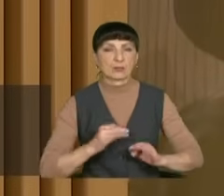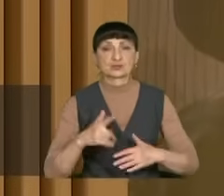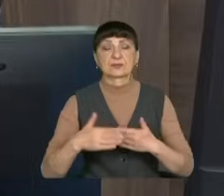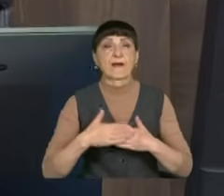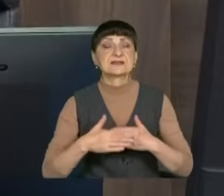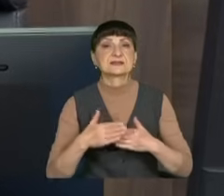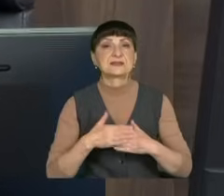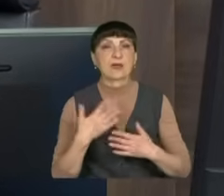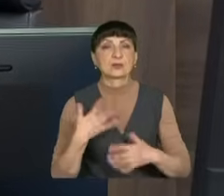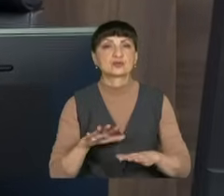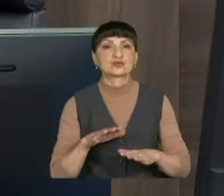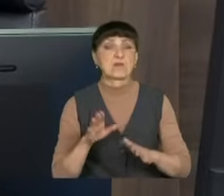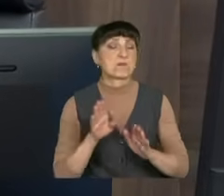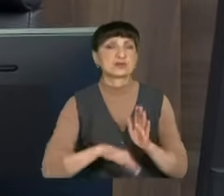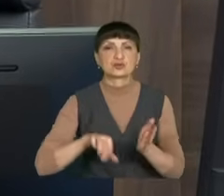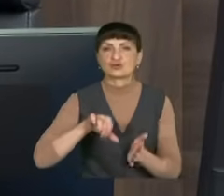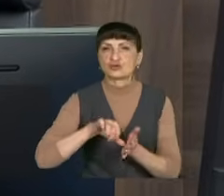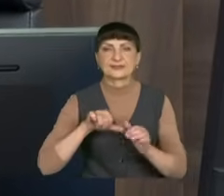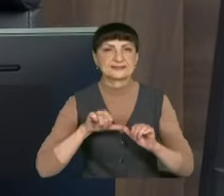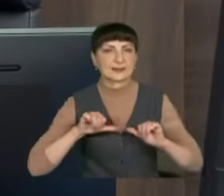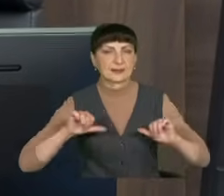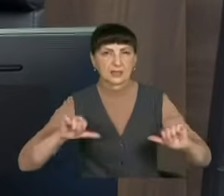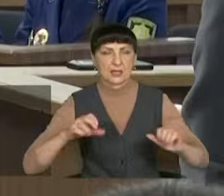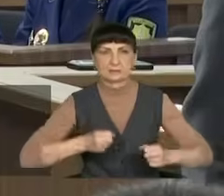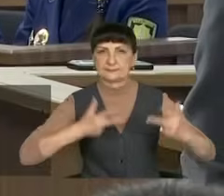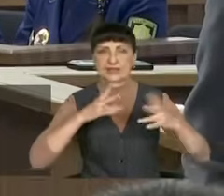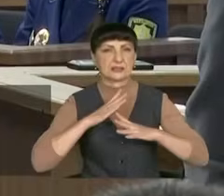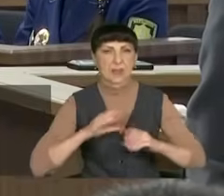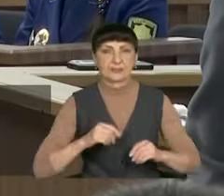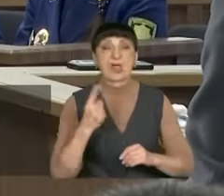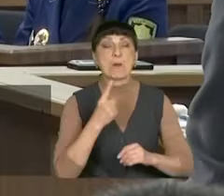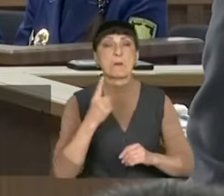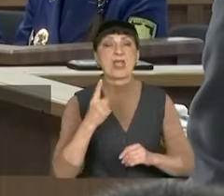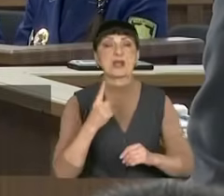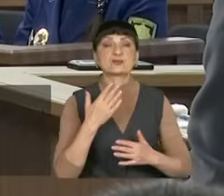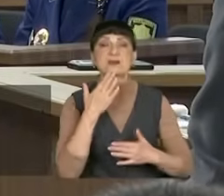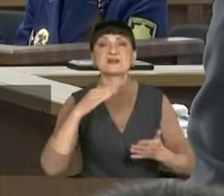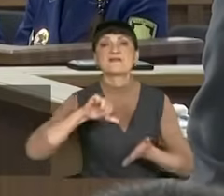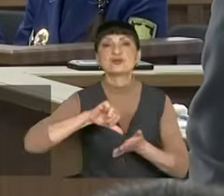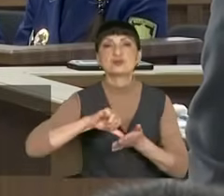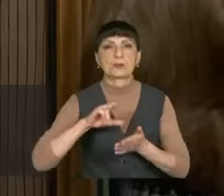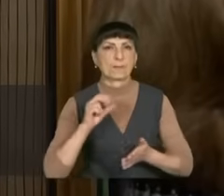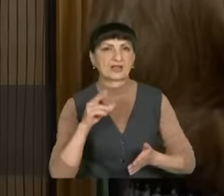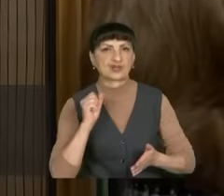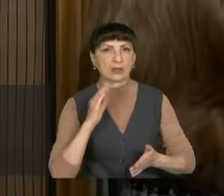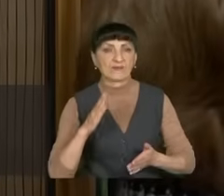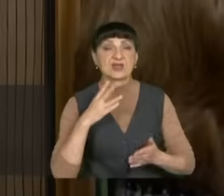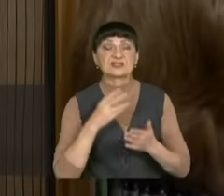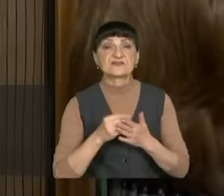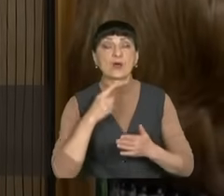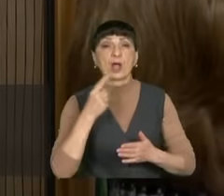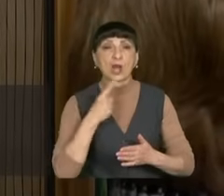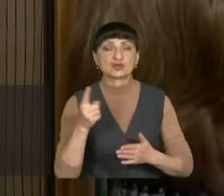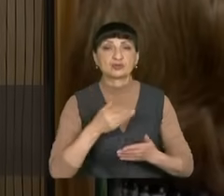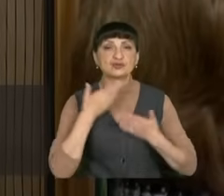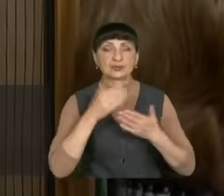наказания подсудимым, прошло без участия присяжных и онлайн-трансляции. А во время первого последним выступил Бахыджан Байжанов. Свою речь он зачитал с